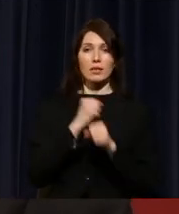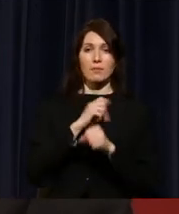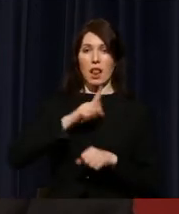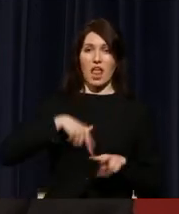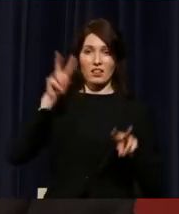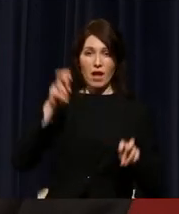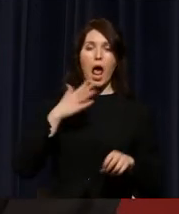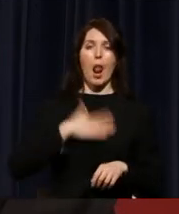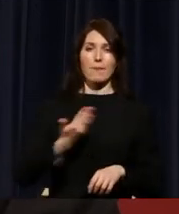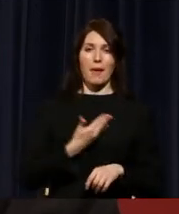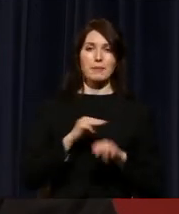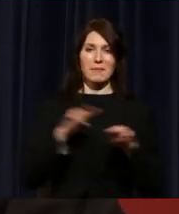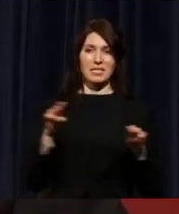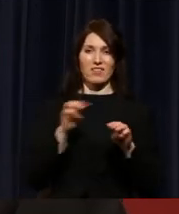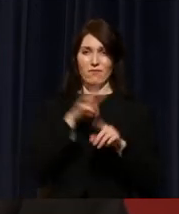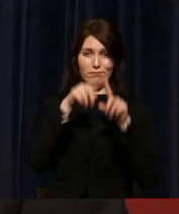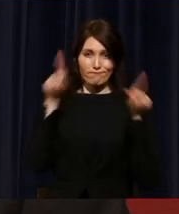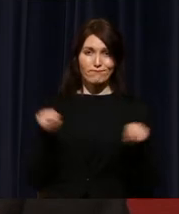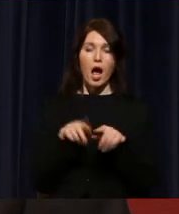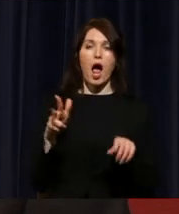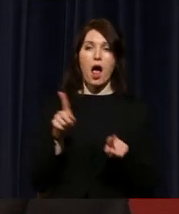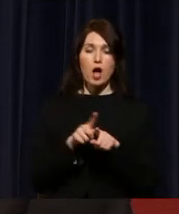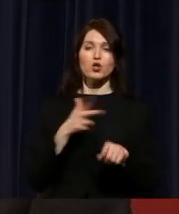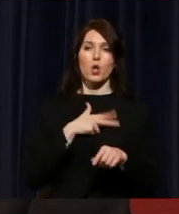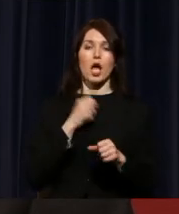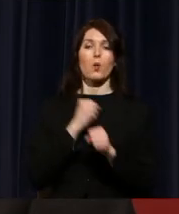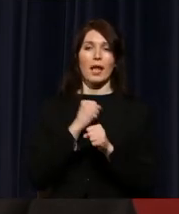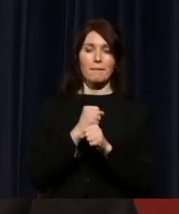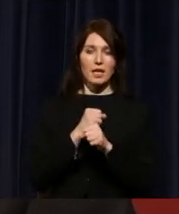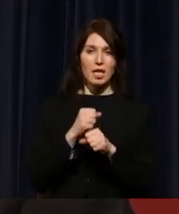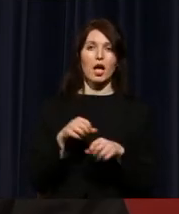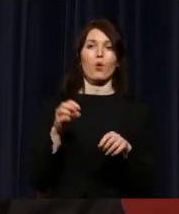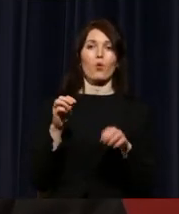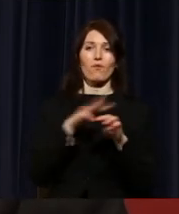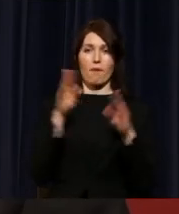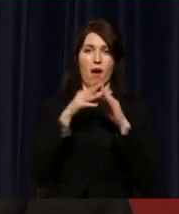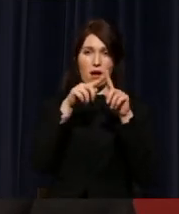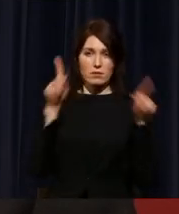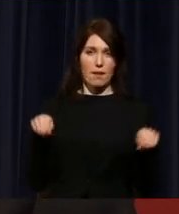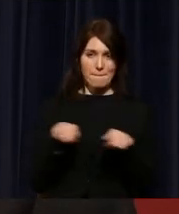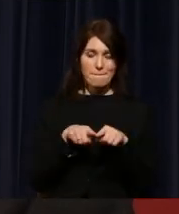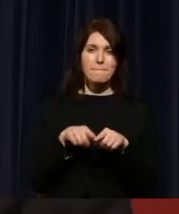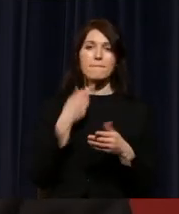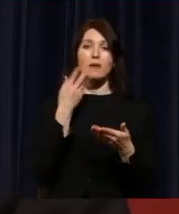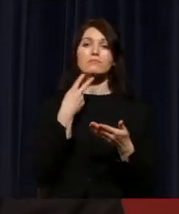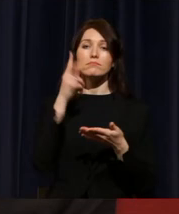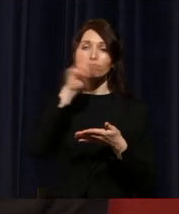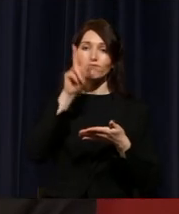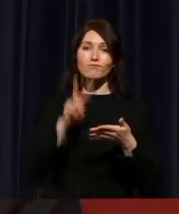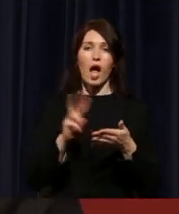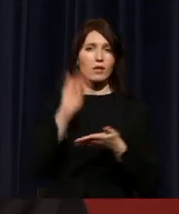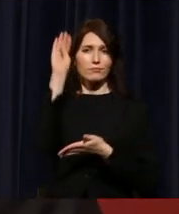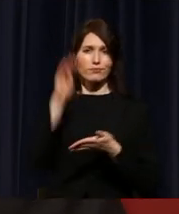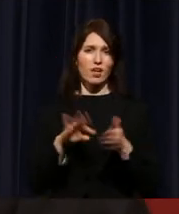labklājības ministrijas mājaslapā un arī sociālo darbinieku biedrības mājaslapā ir pieejami un palasīt, pašķirstīt, par ko tu raksti un paskatīties, vai